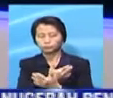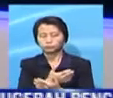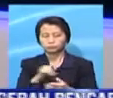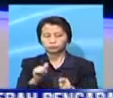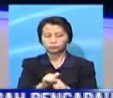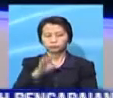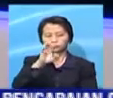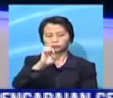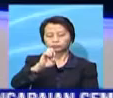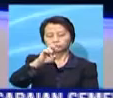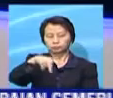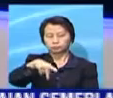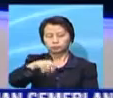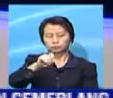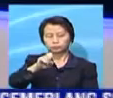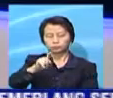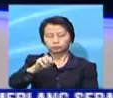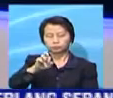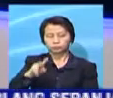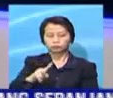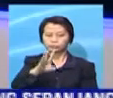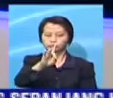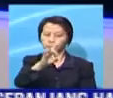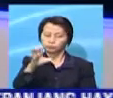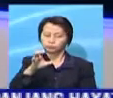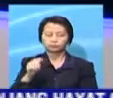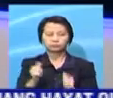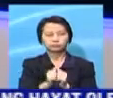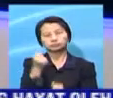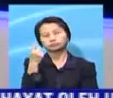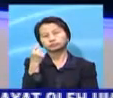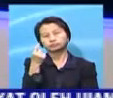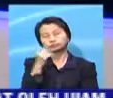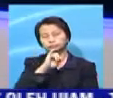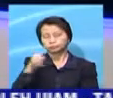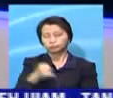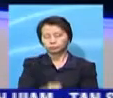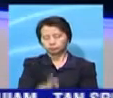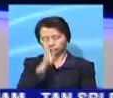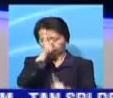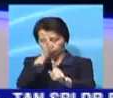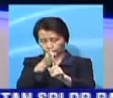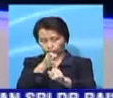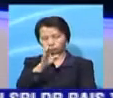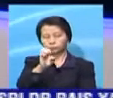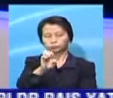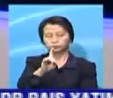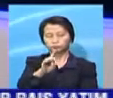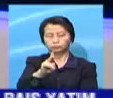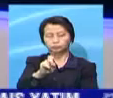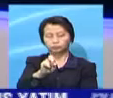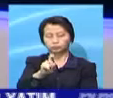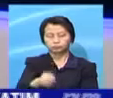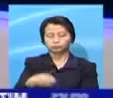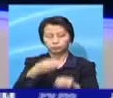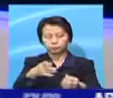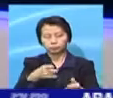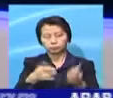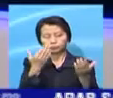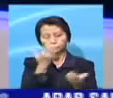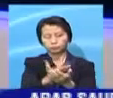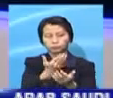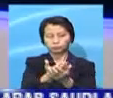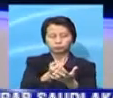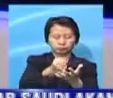equi 800 dengan dana bernilai R juta direct equi 800 menawarkan suntikan modal